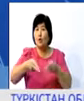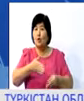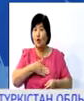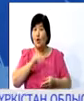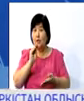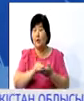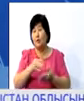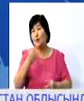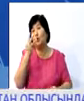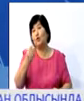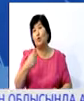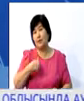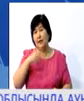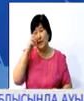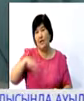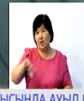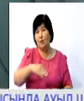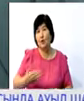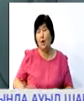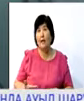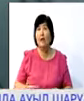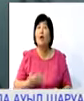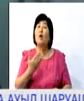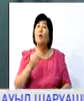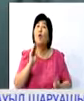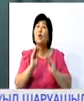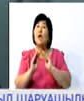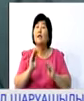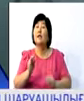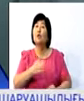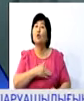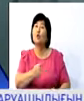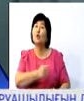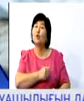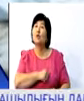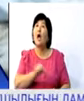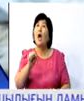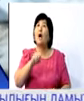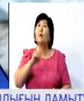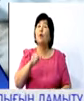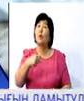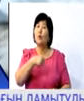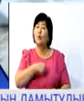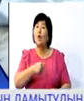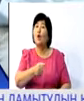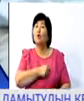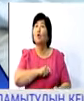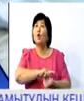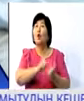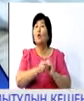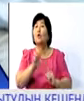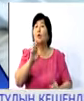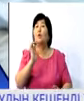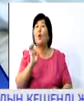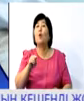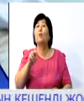солардың үшеуі біздің елімізде тұрады. Бұл жасанды жүрек соғысы. Аманғали Токовтың кеудесінде жүректің орнына биопротез